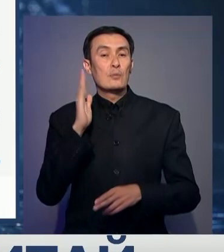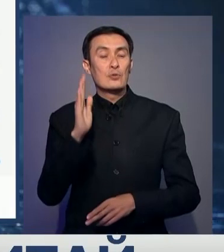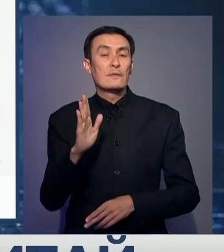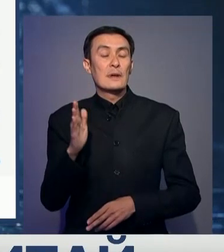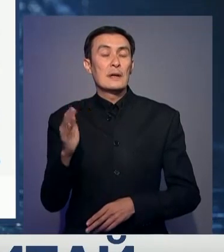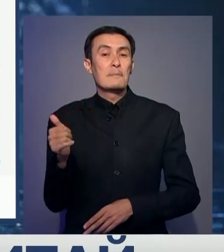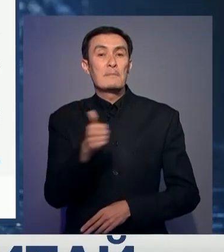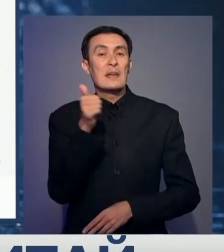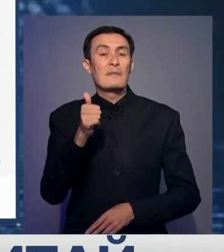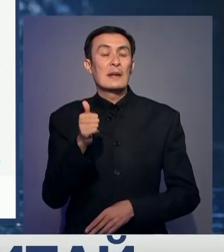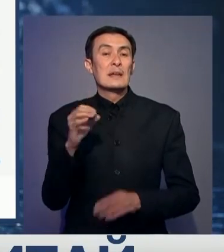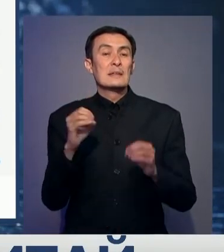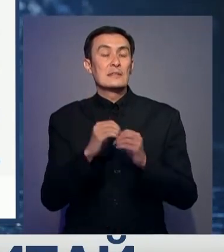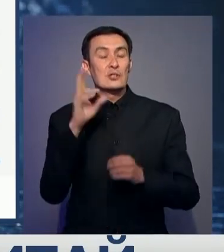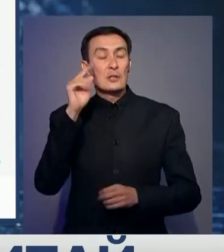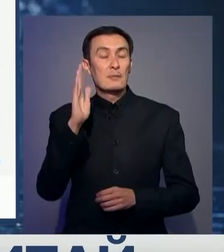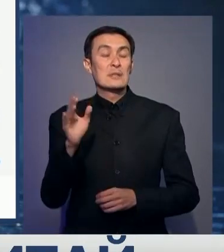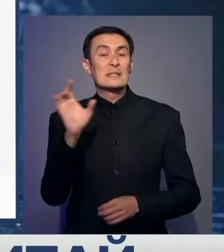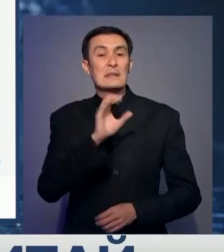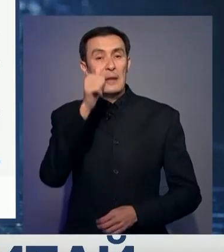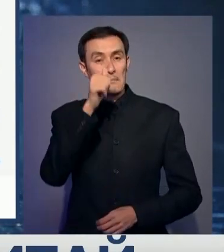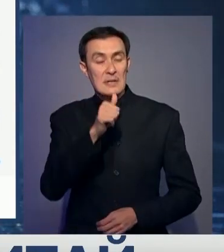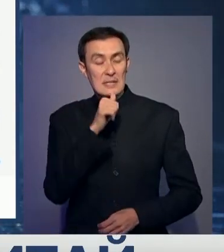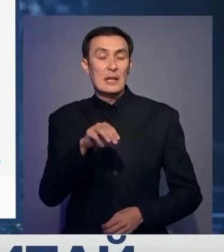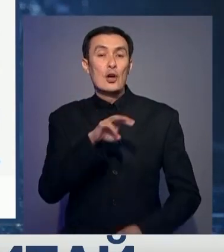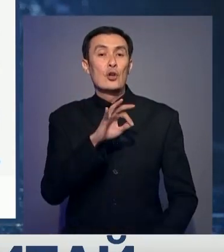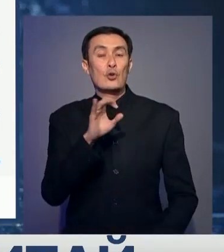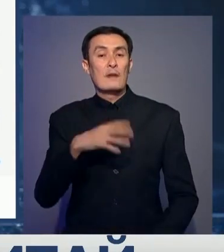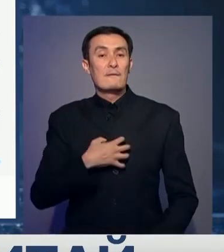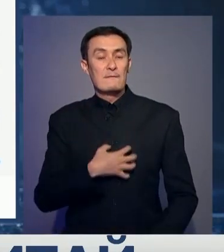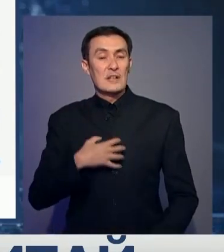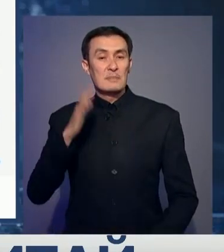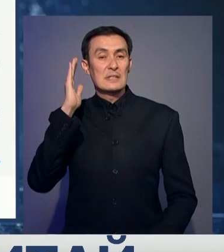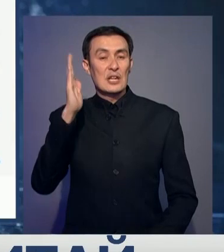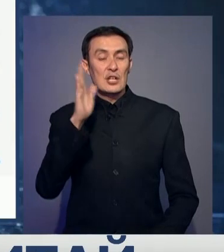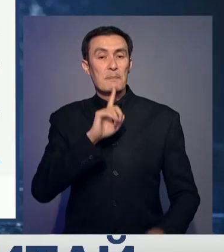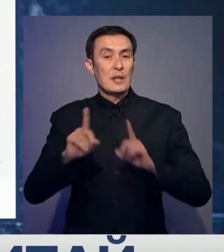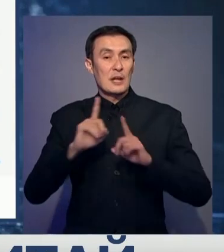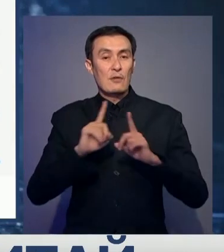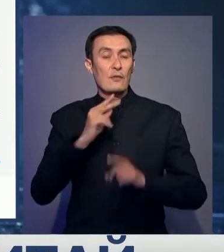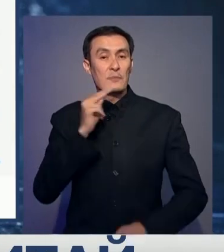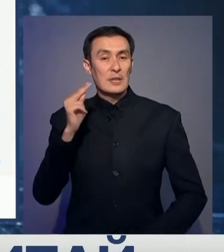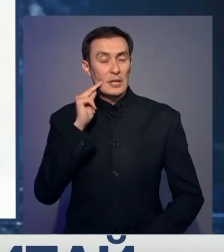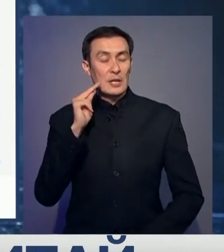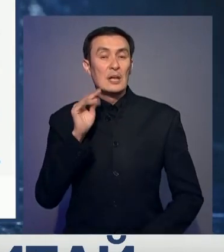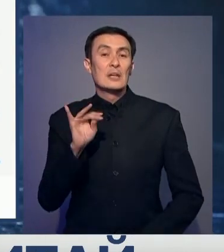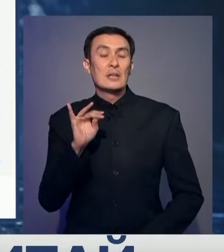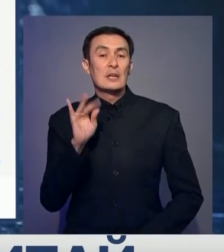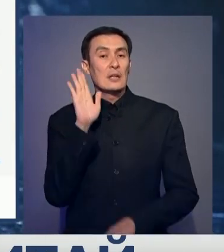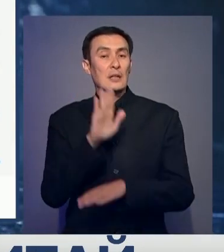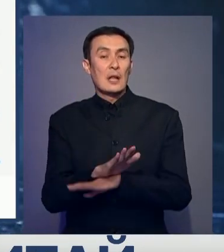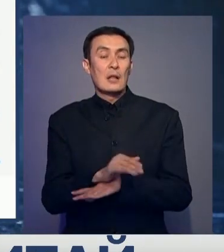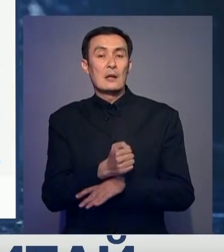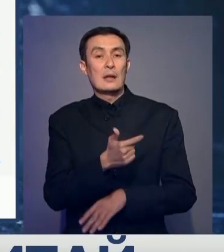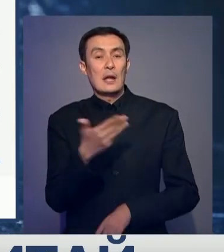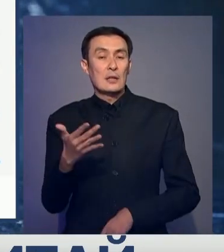в первой декаде сентября. Касым-Жомарт Токаев отметил важность предстоящих переговоров в Пекине и дал